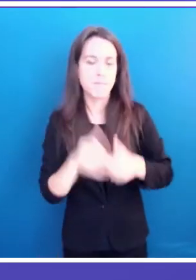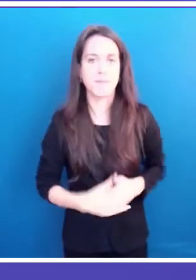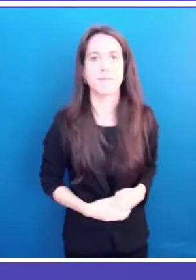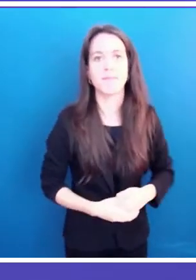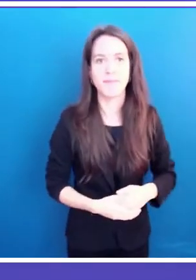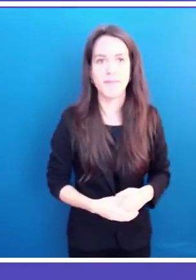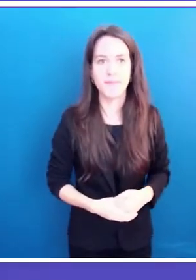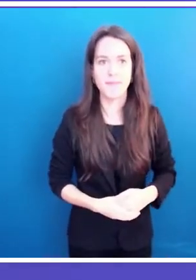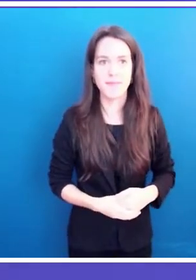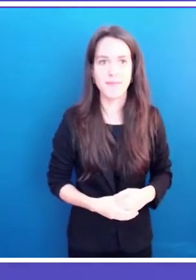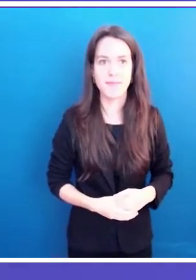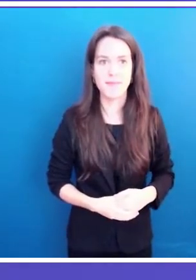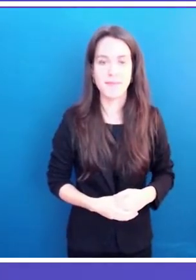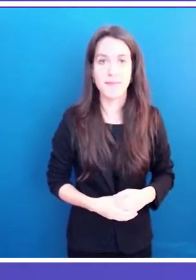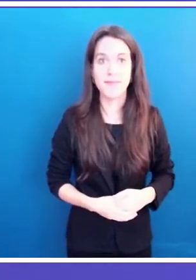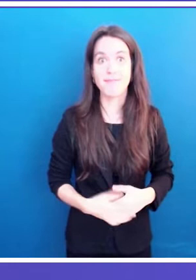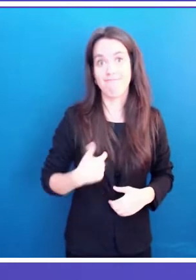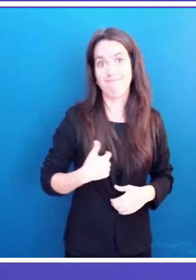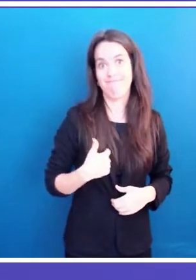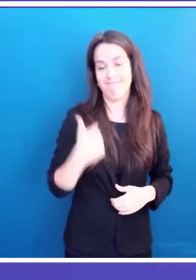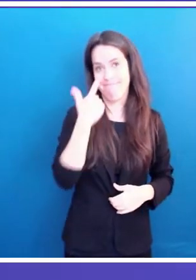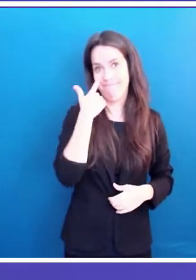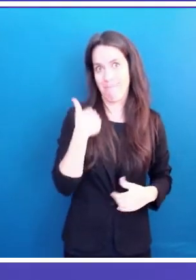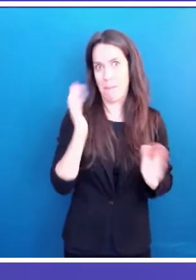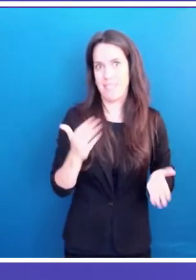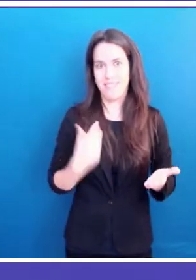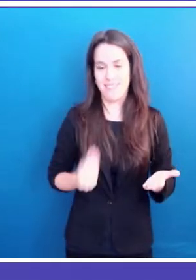بأنهم يتعاملون بشكل أفضل من حيث